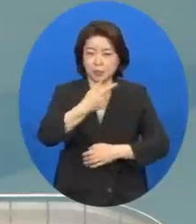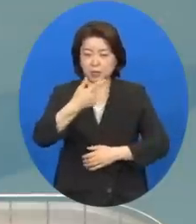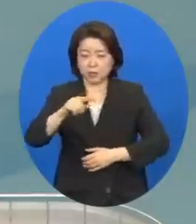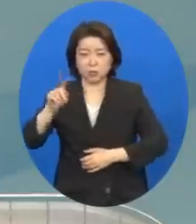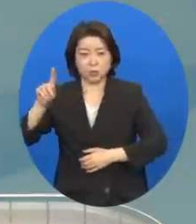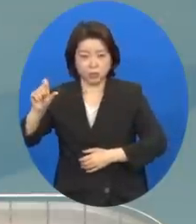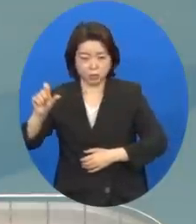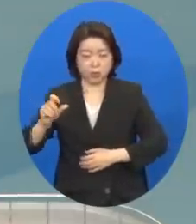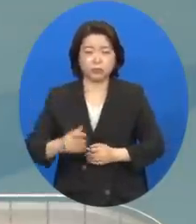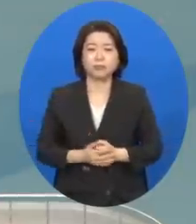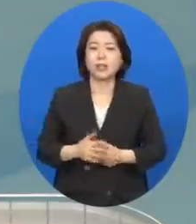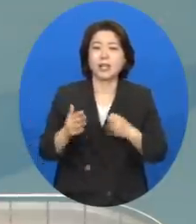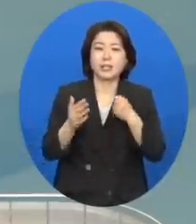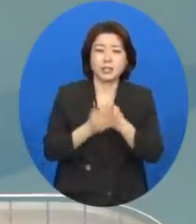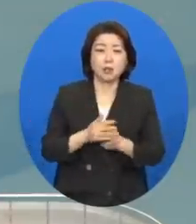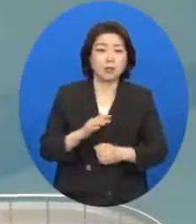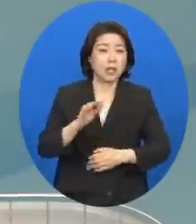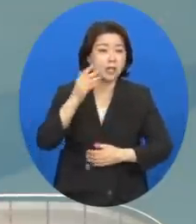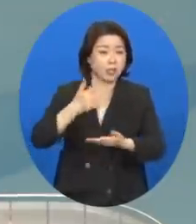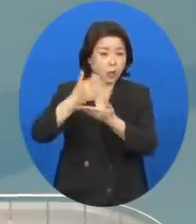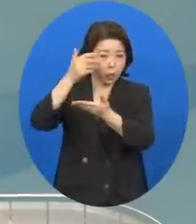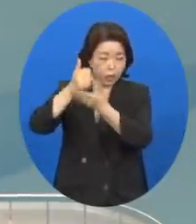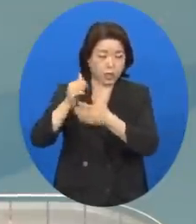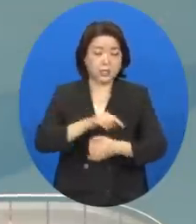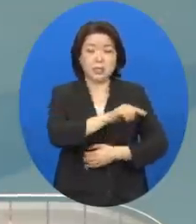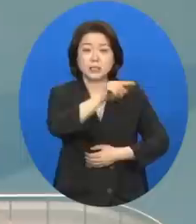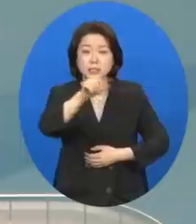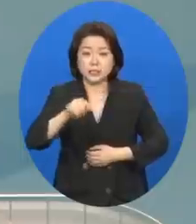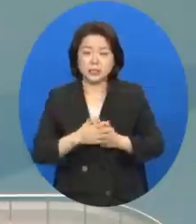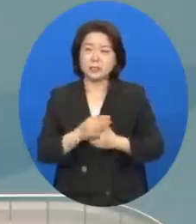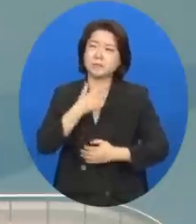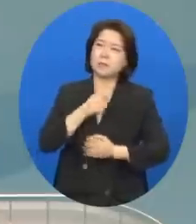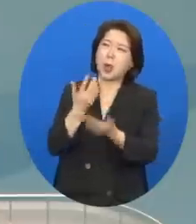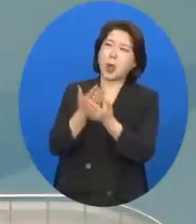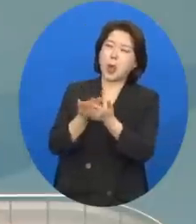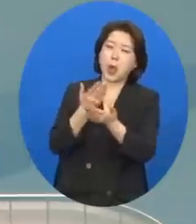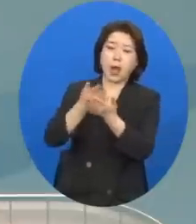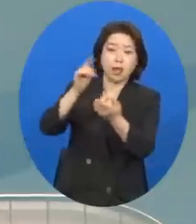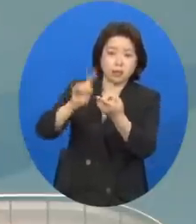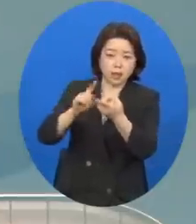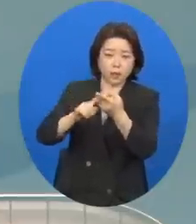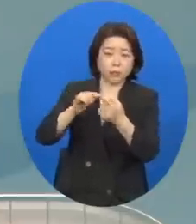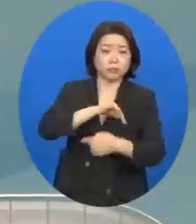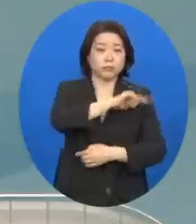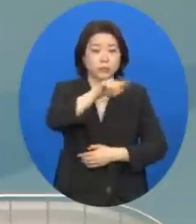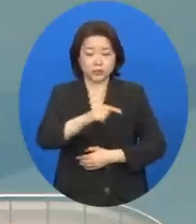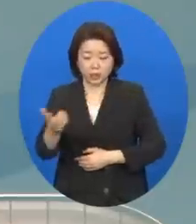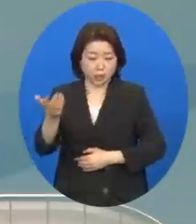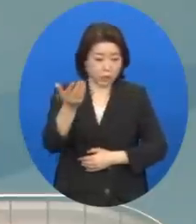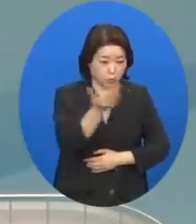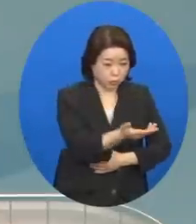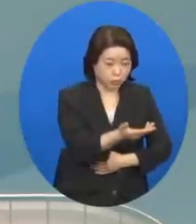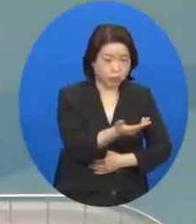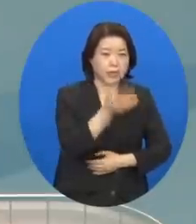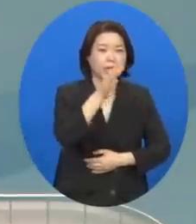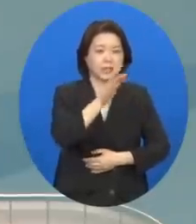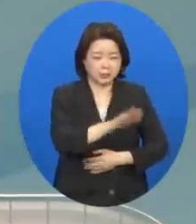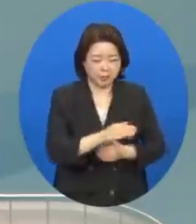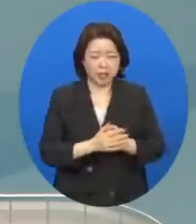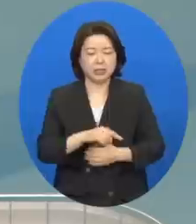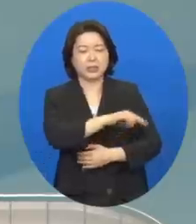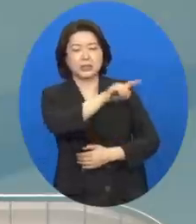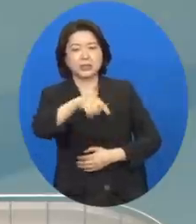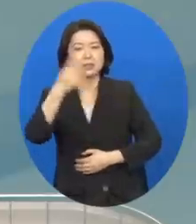15절에 그러므로 여호와께서는 그들이 요구한 것을 그들에게 주셨을지라도